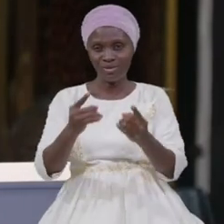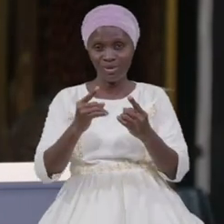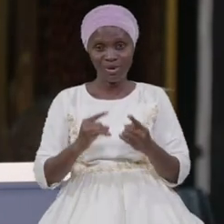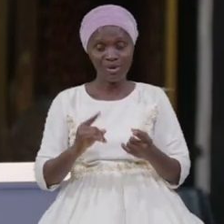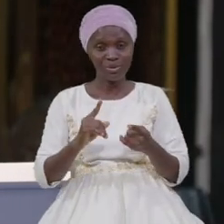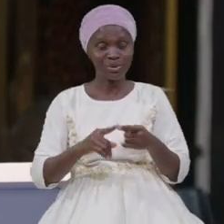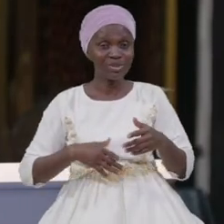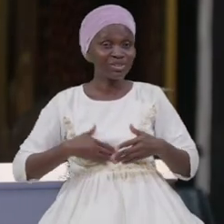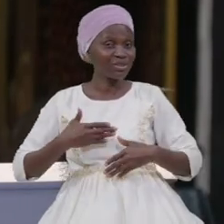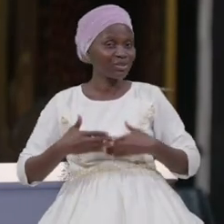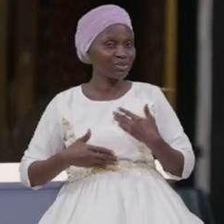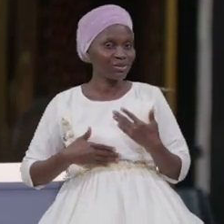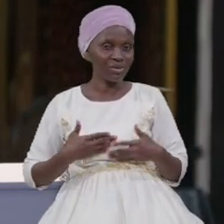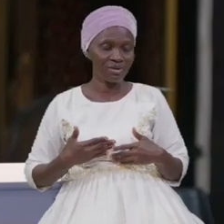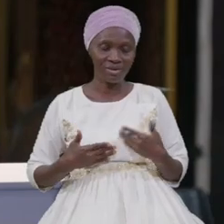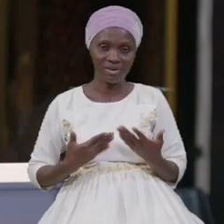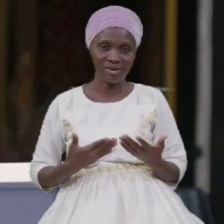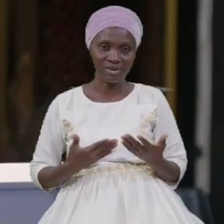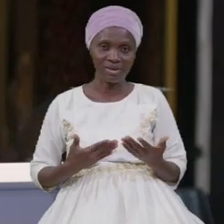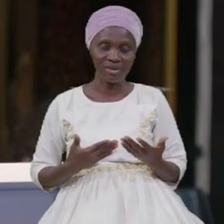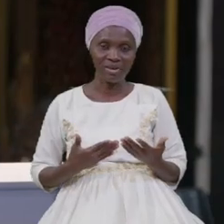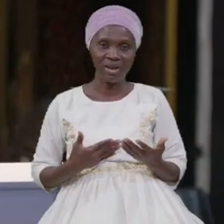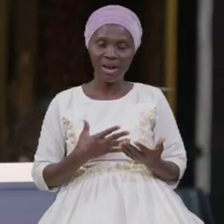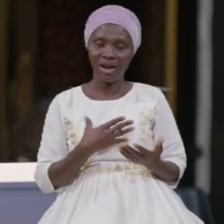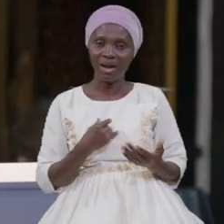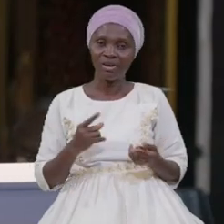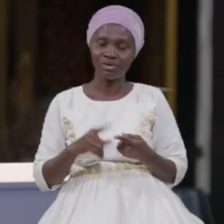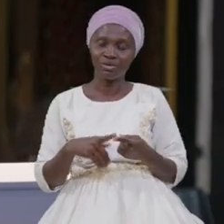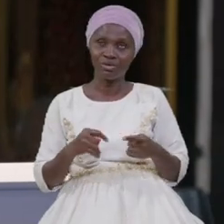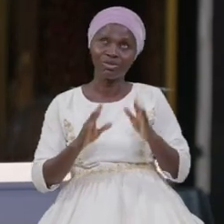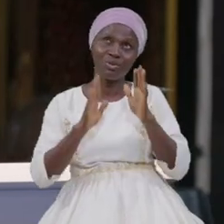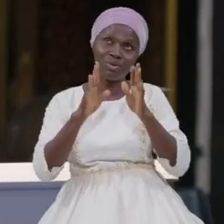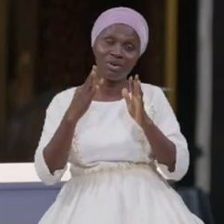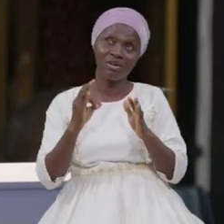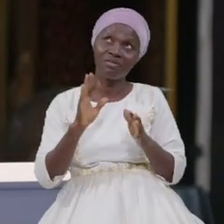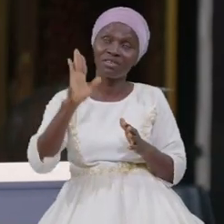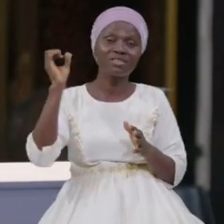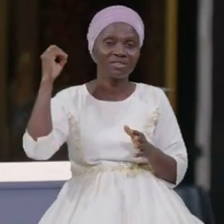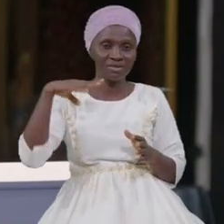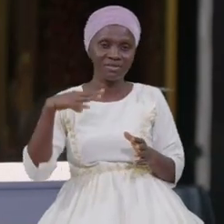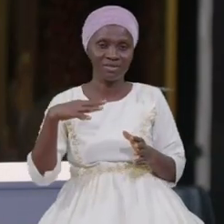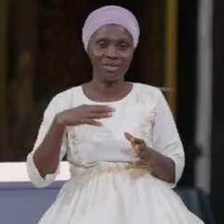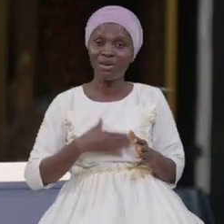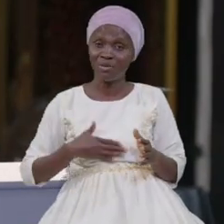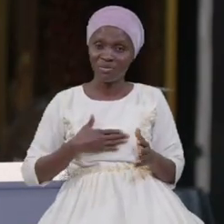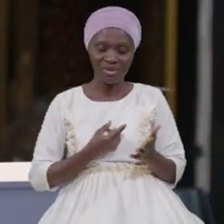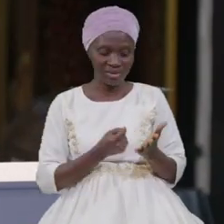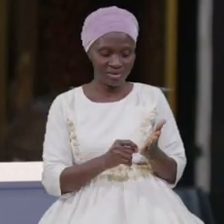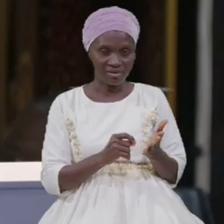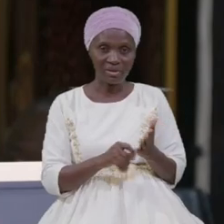Venez jouir des merveilles de sa grâce. Faites-le.